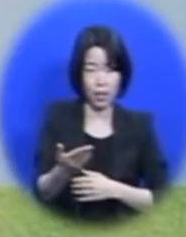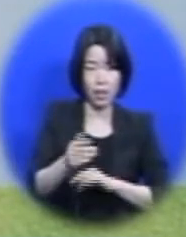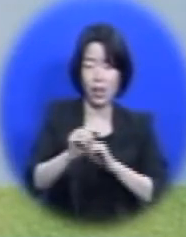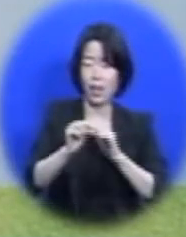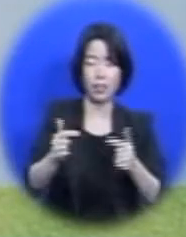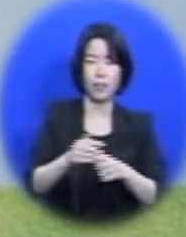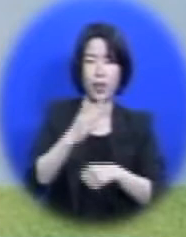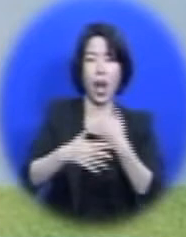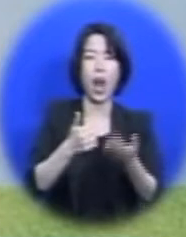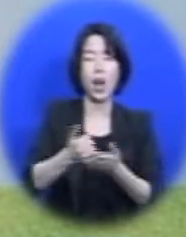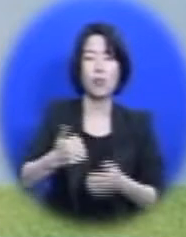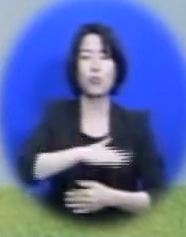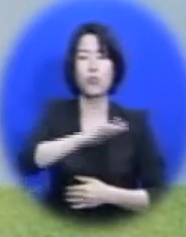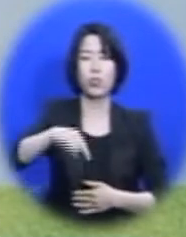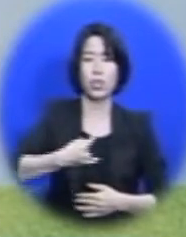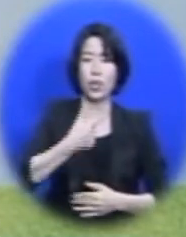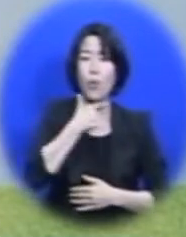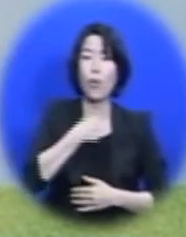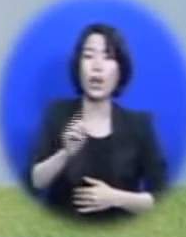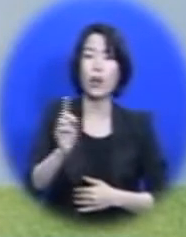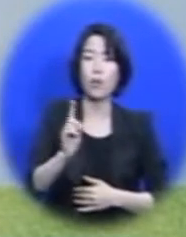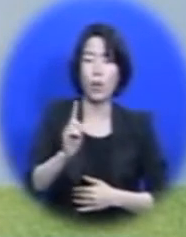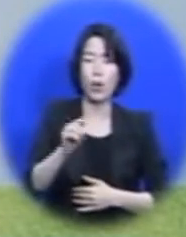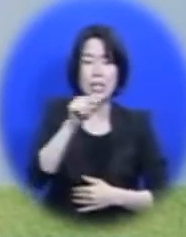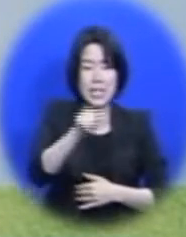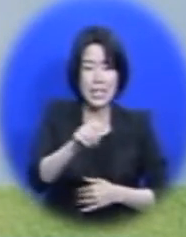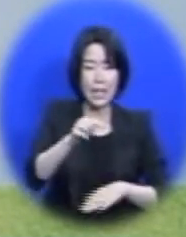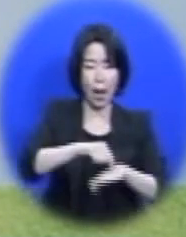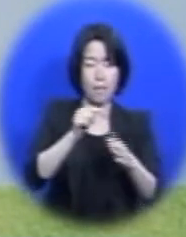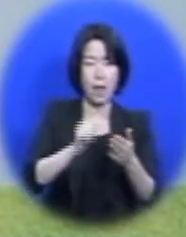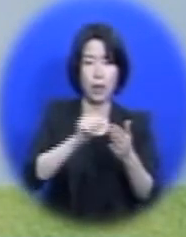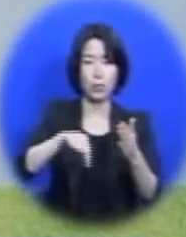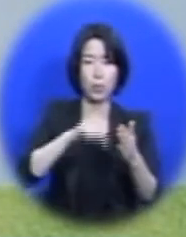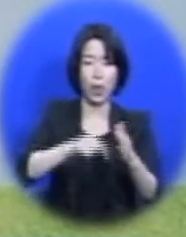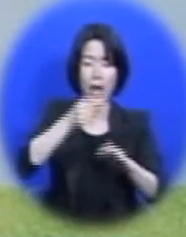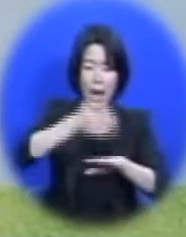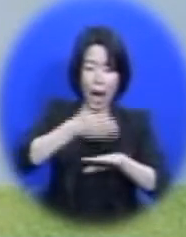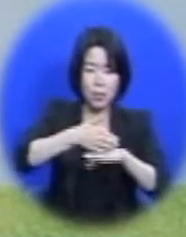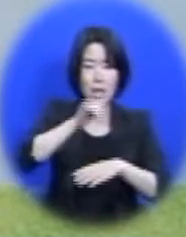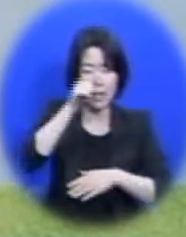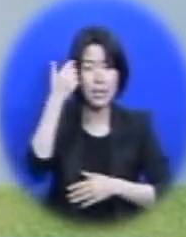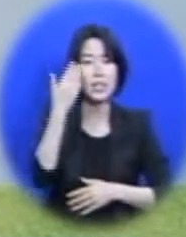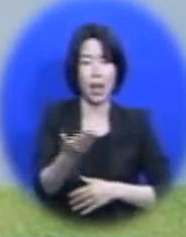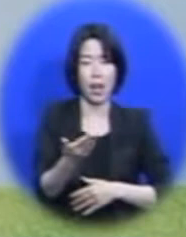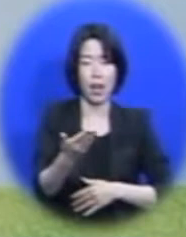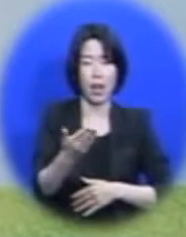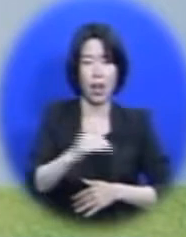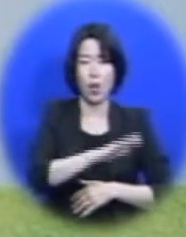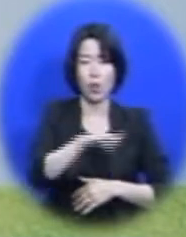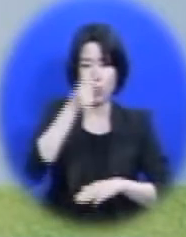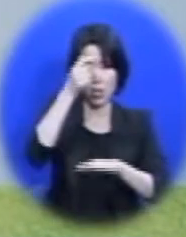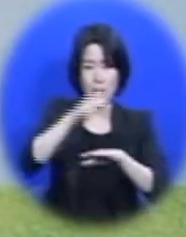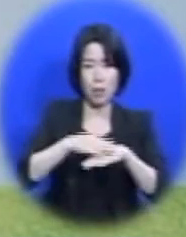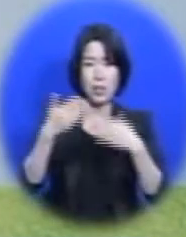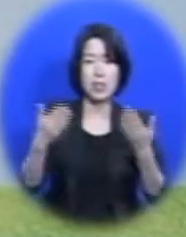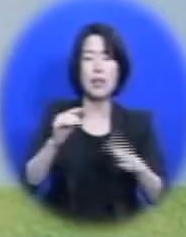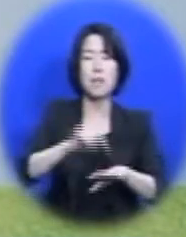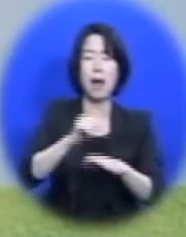하나님께서 우리에게 원하시는 것은 너가 정말 마음에 감사하냐? 예배를 드리는 우리의 마음을